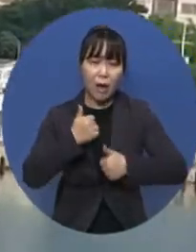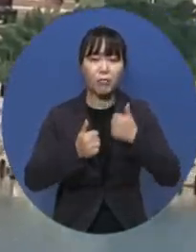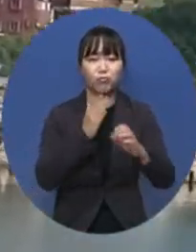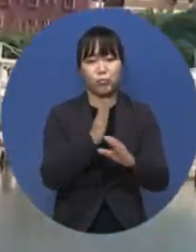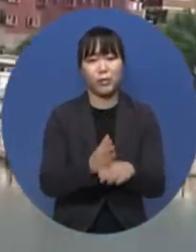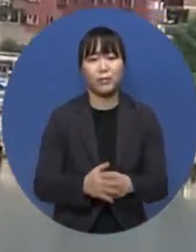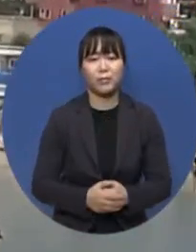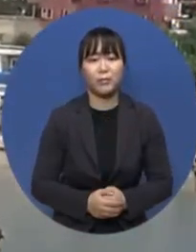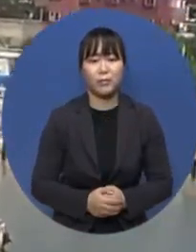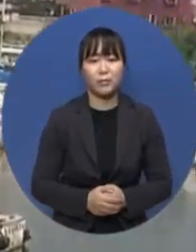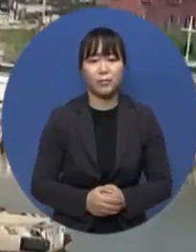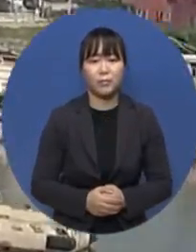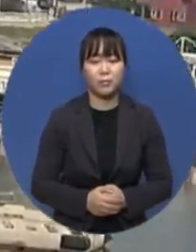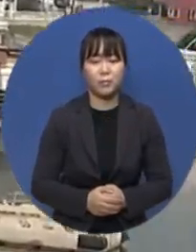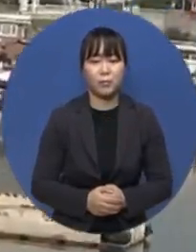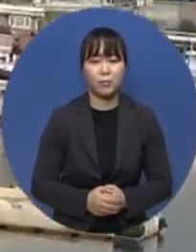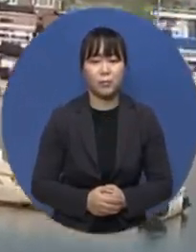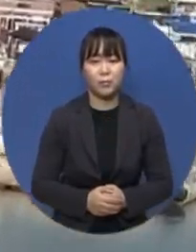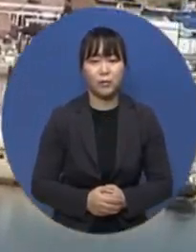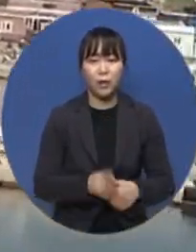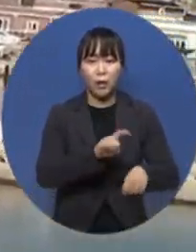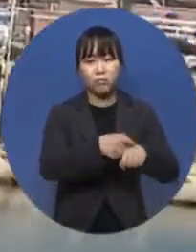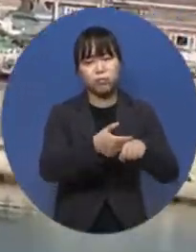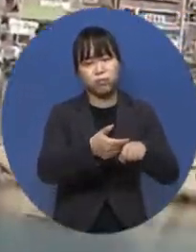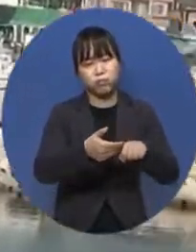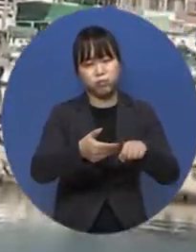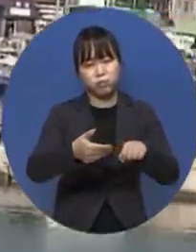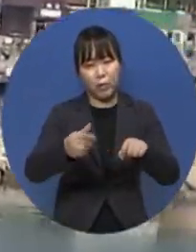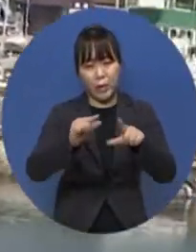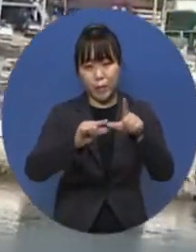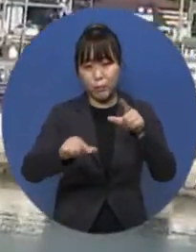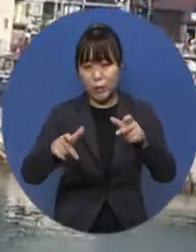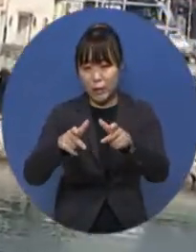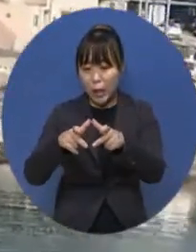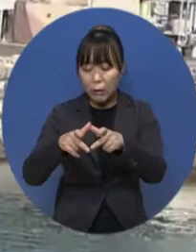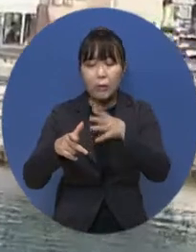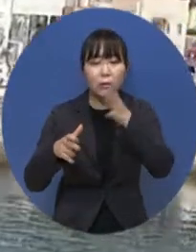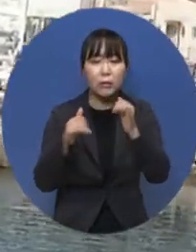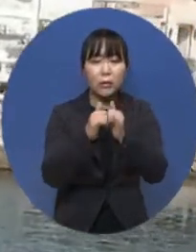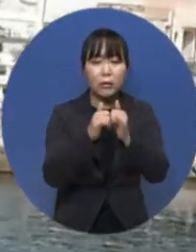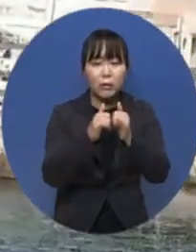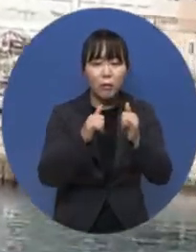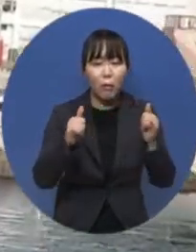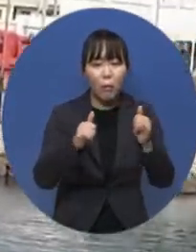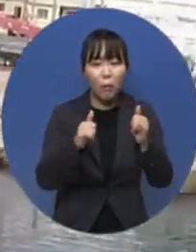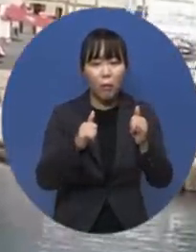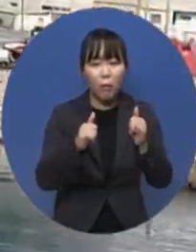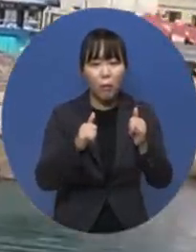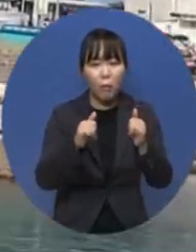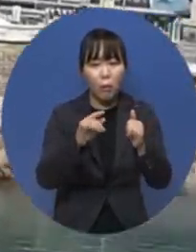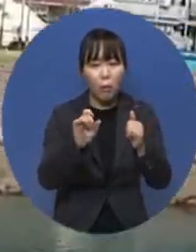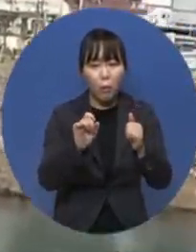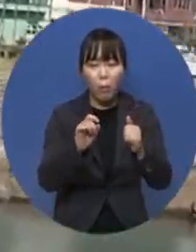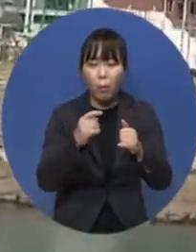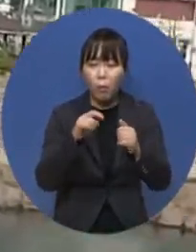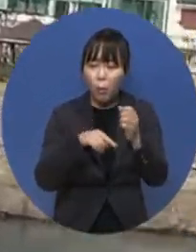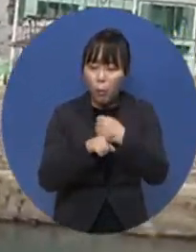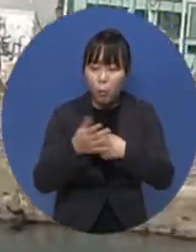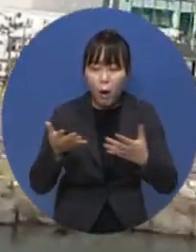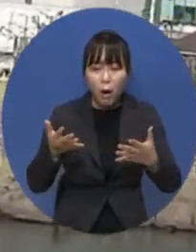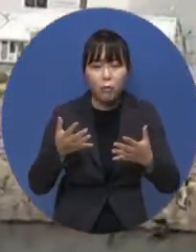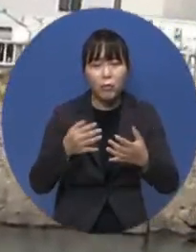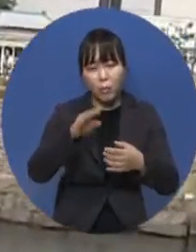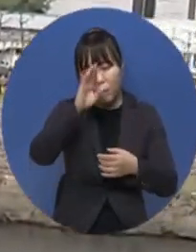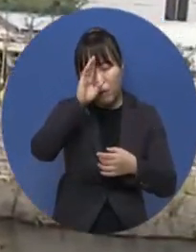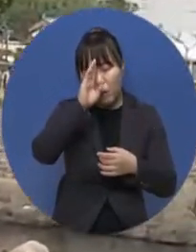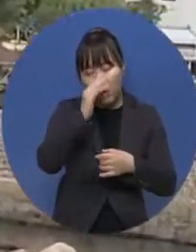있습니다. 왜냐하면 해가 갈수록 일부 장애인과 어르신들이 원인을 알 수 없는 고질병들이 발생하고